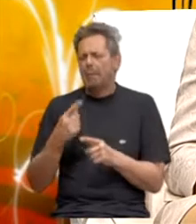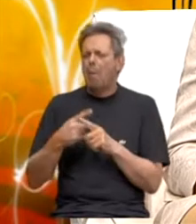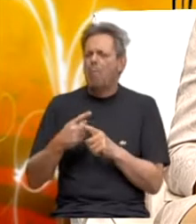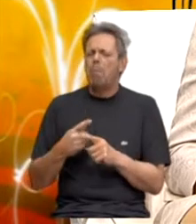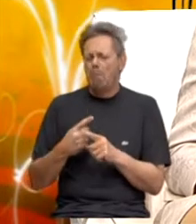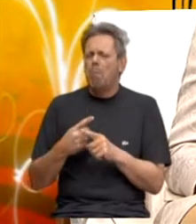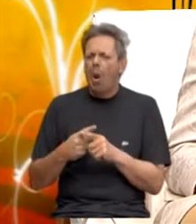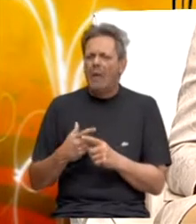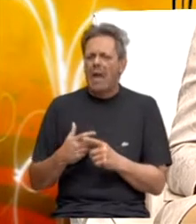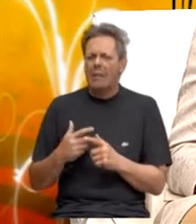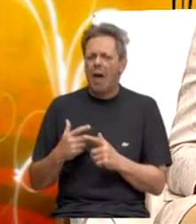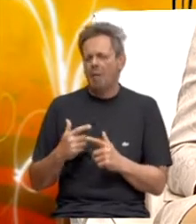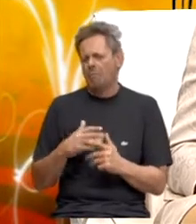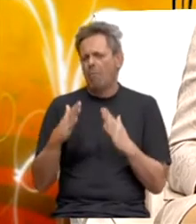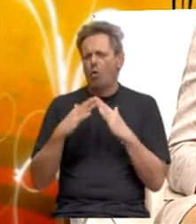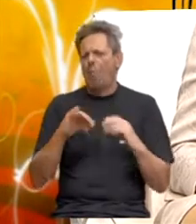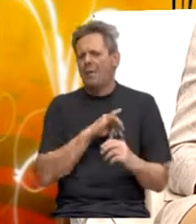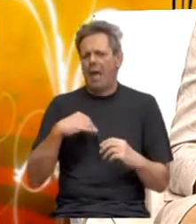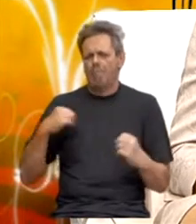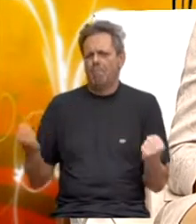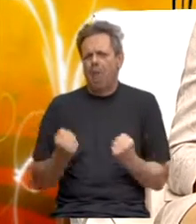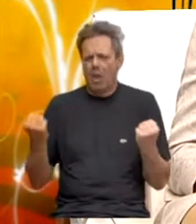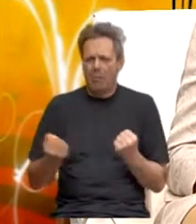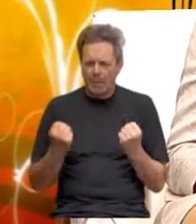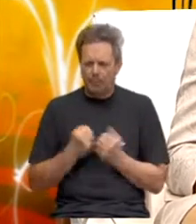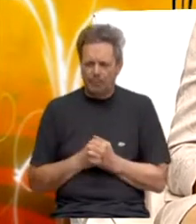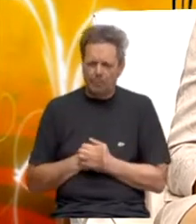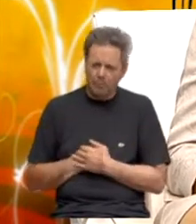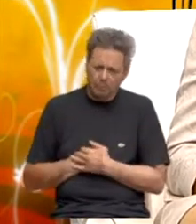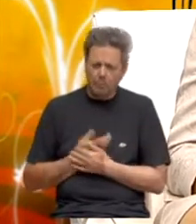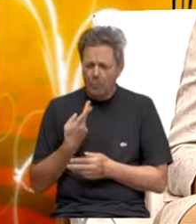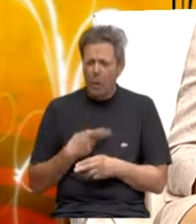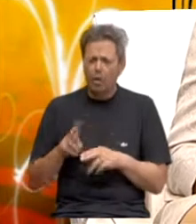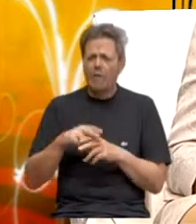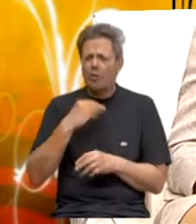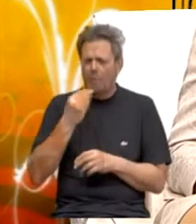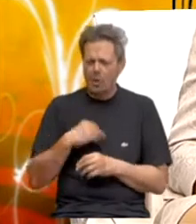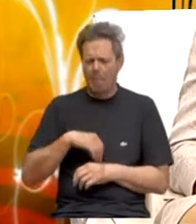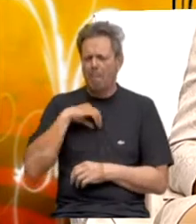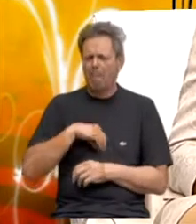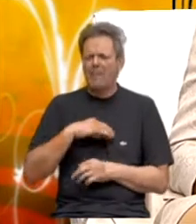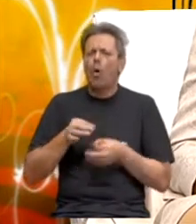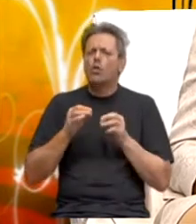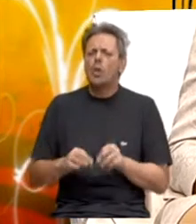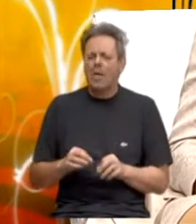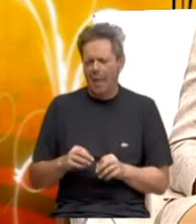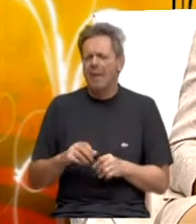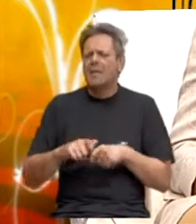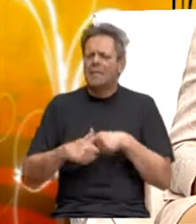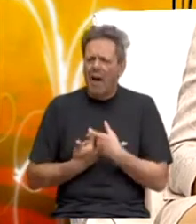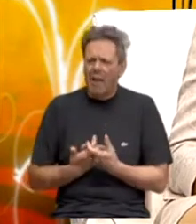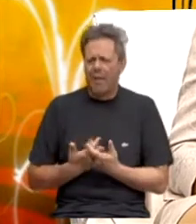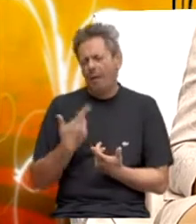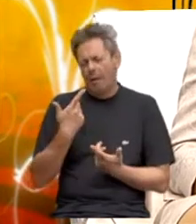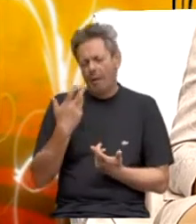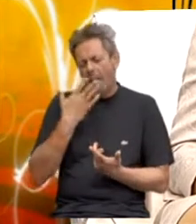sata aerobnih vježbi. I ono što je sad sve više priča, to su psihosocijalni čimbenici. Naravno, na sve od